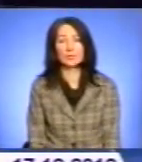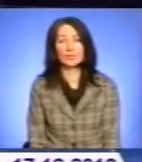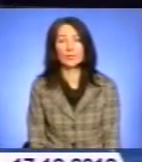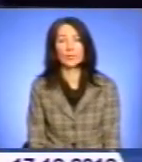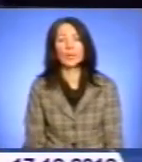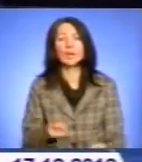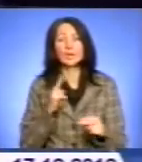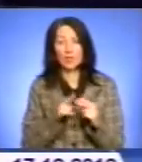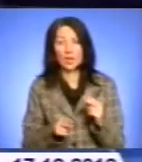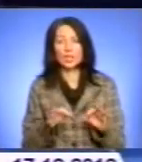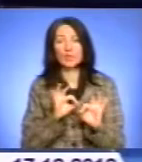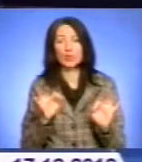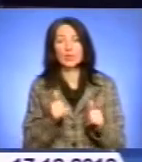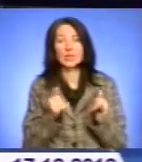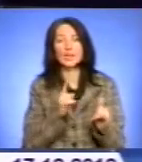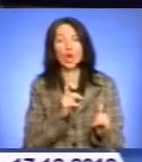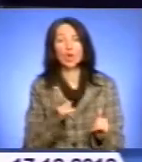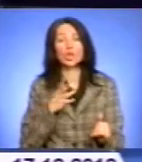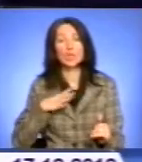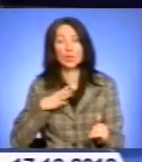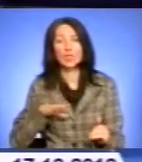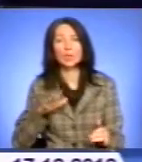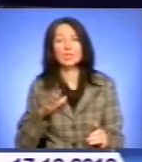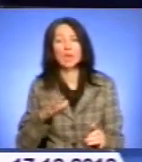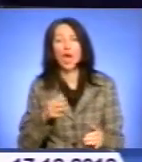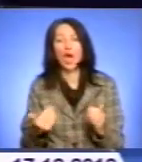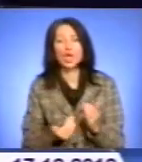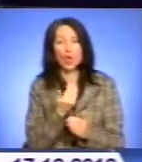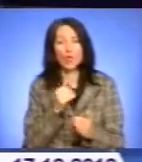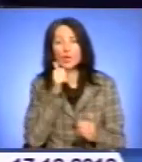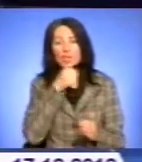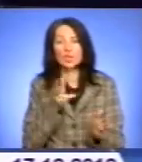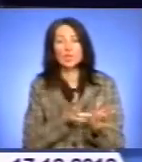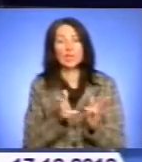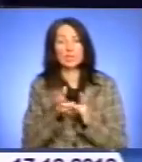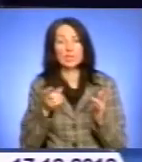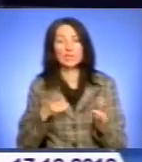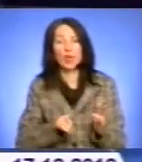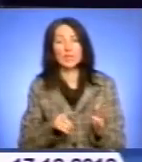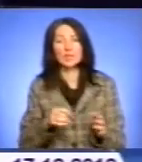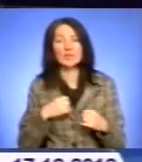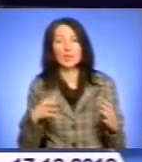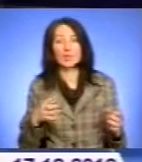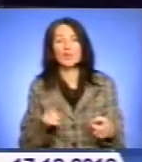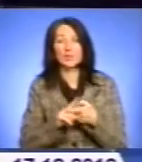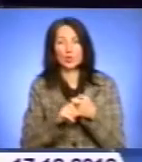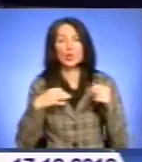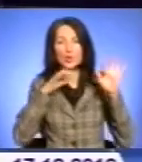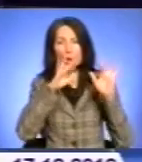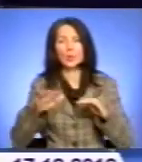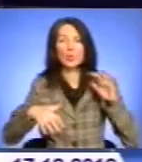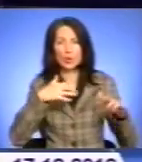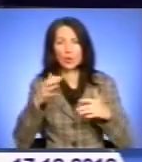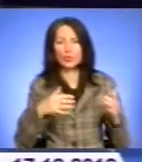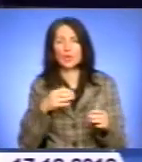І на завершення інформація для тих, хто з нетерпінням чекає новорічних та різдвяних свят. У зв'язку з аномальними опадами хуртовиною